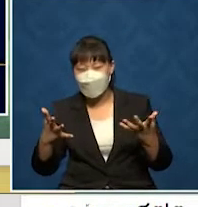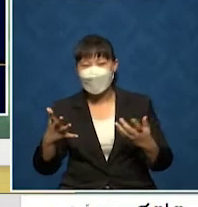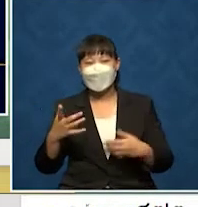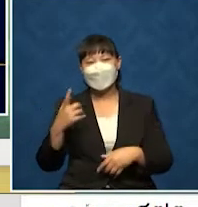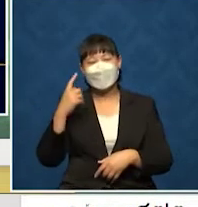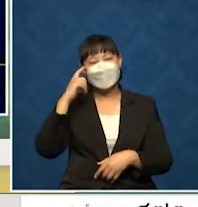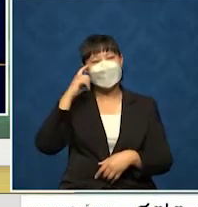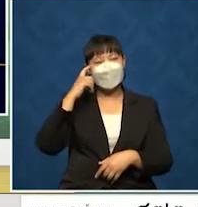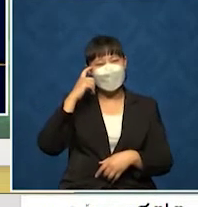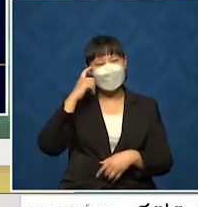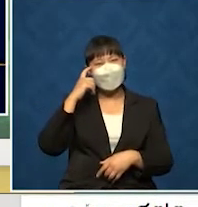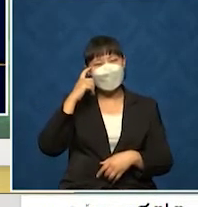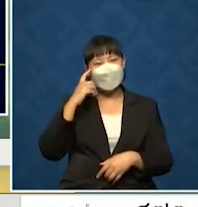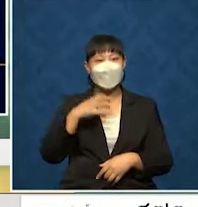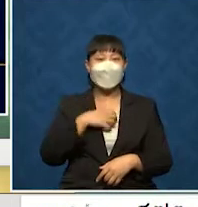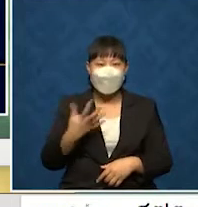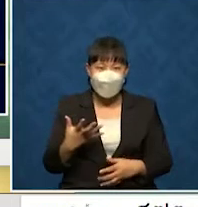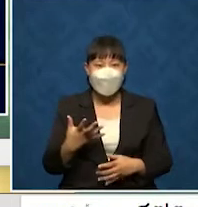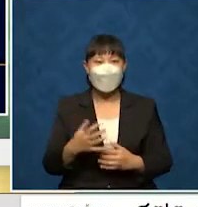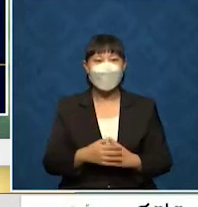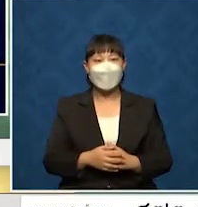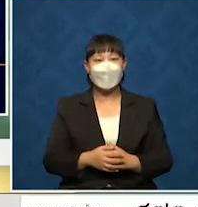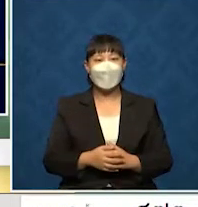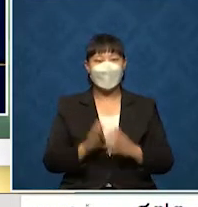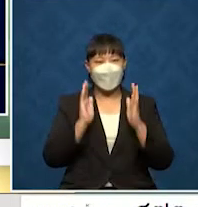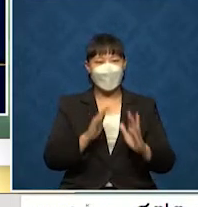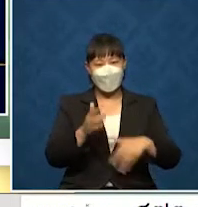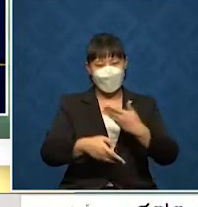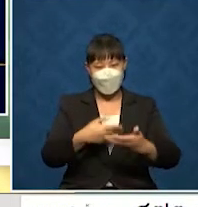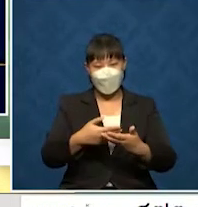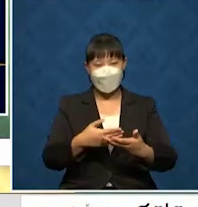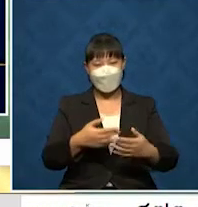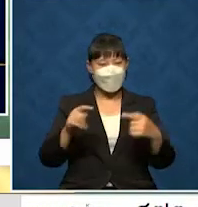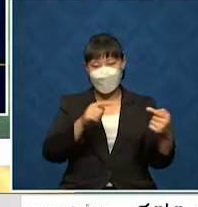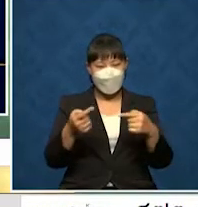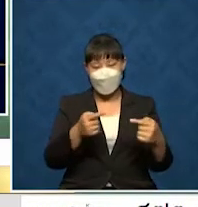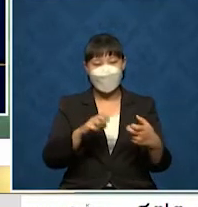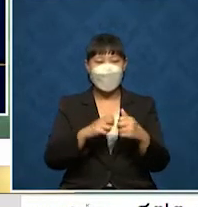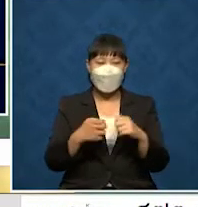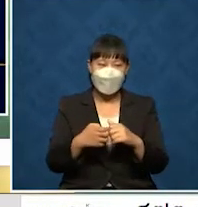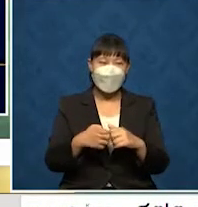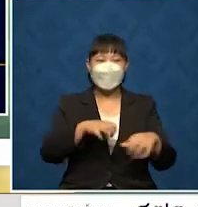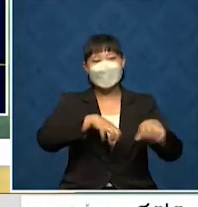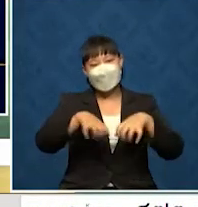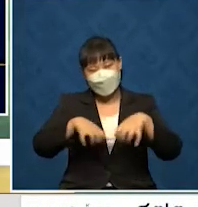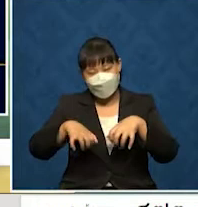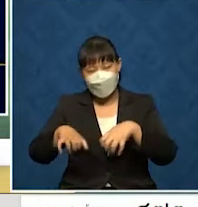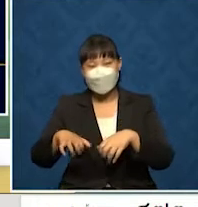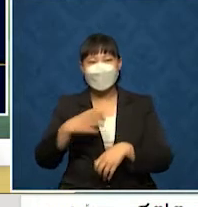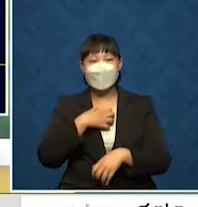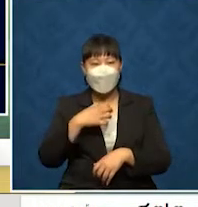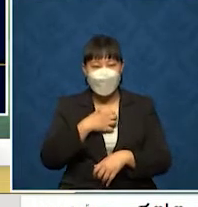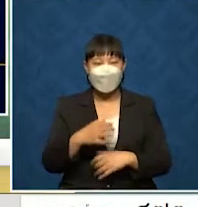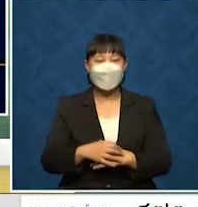ขึ้นจากในวงการหรือพ่อค้ายาเสพติดในการดำเนินการตรงนี้การสกัด